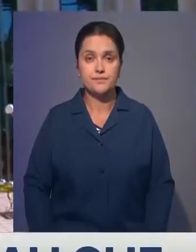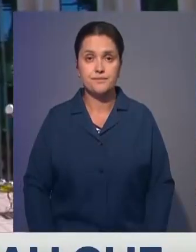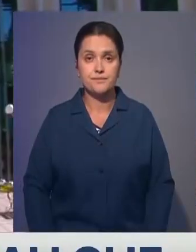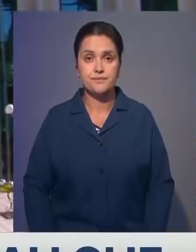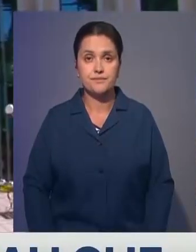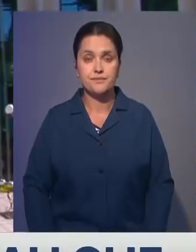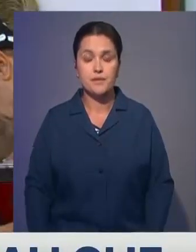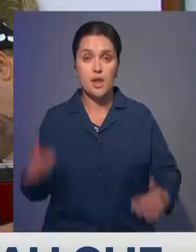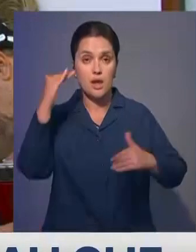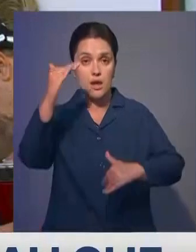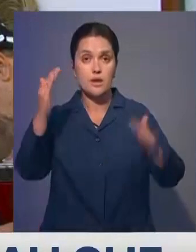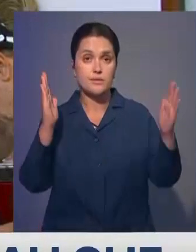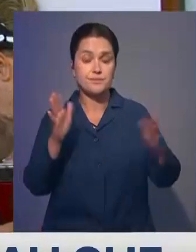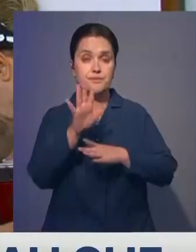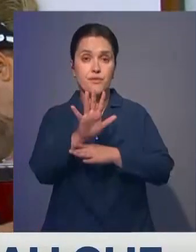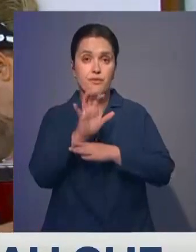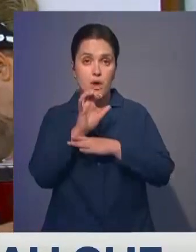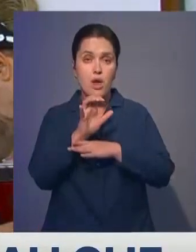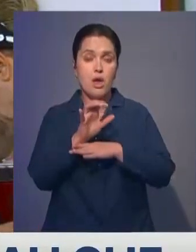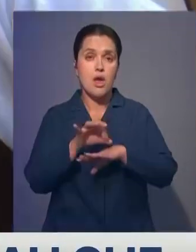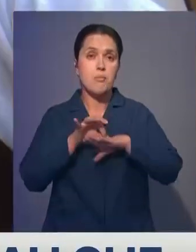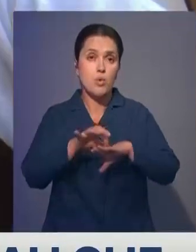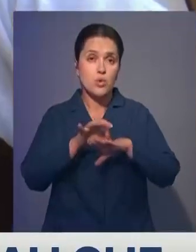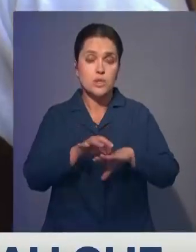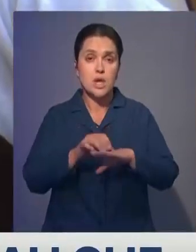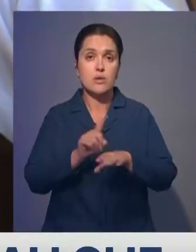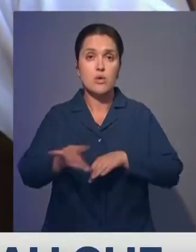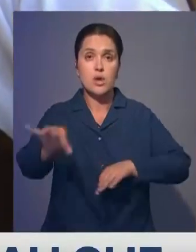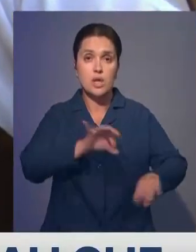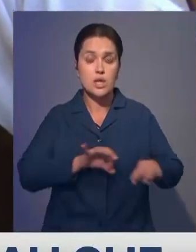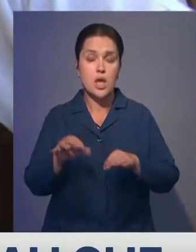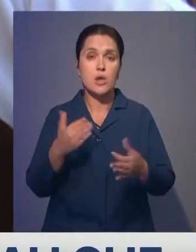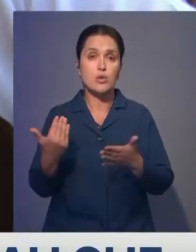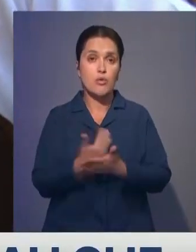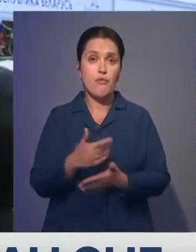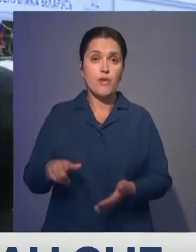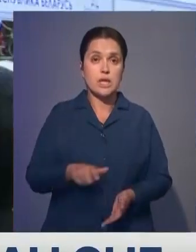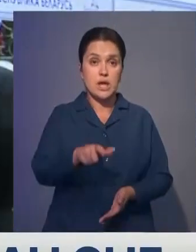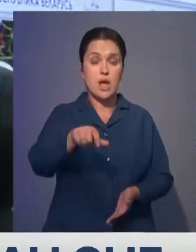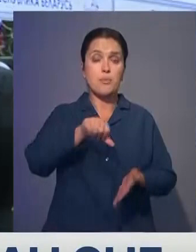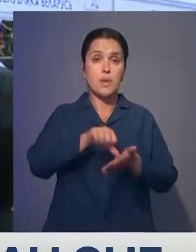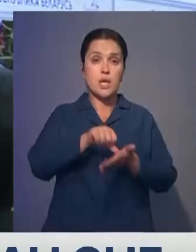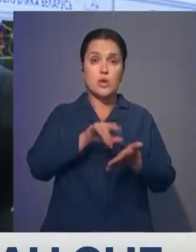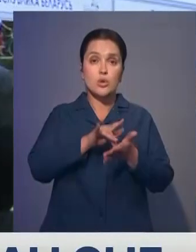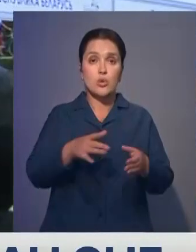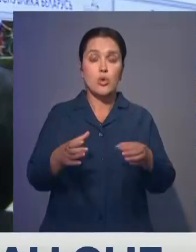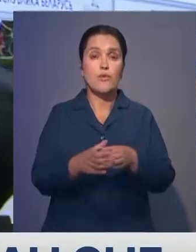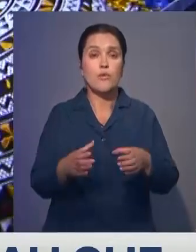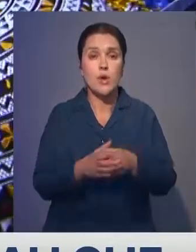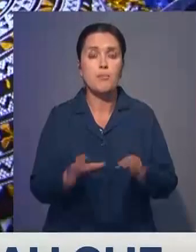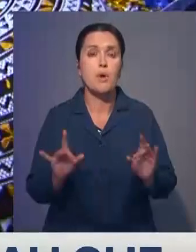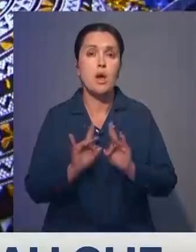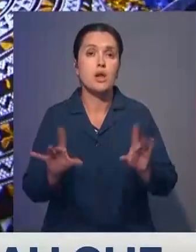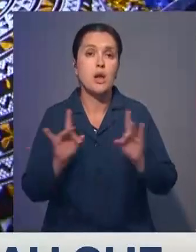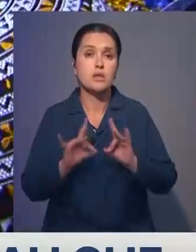На стендах фотографии, путеводители, а также карты новых туристических маршрутов. Представители турфирм с удовольствием рассказывают